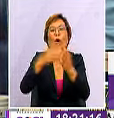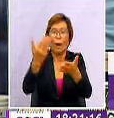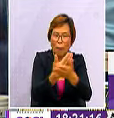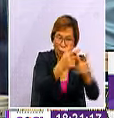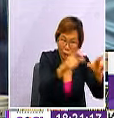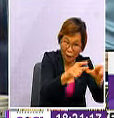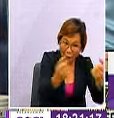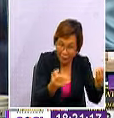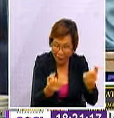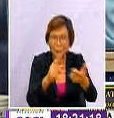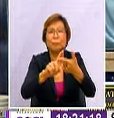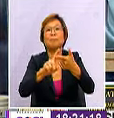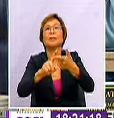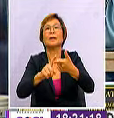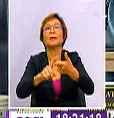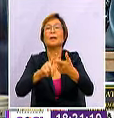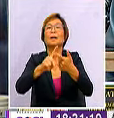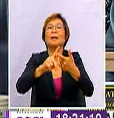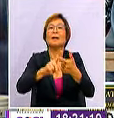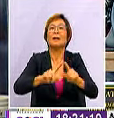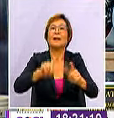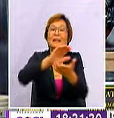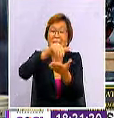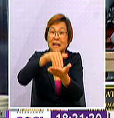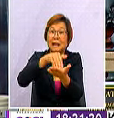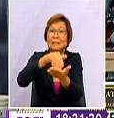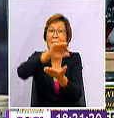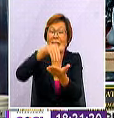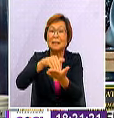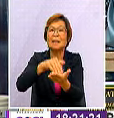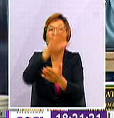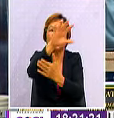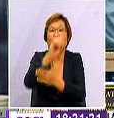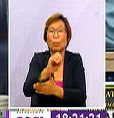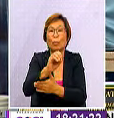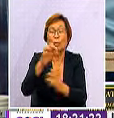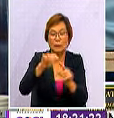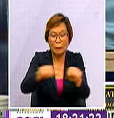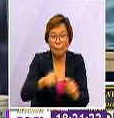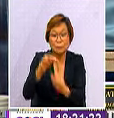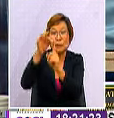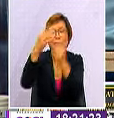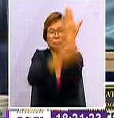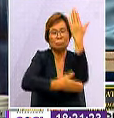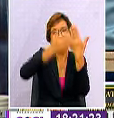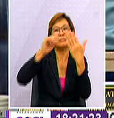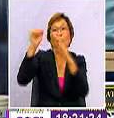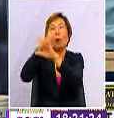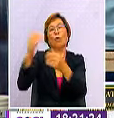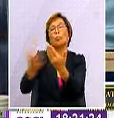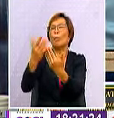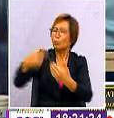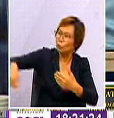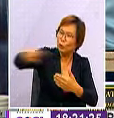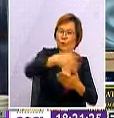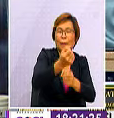pembaharuan lesen kenderaan bermotor. Kios akan diletakkan di 50 lokasi strategik di seluruh negara bagi memudahkan orang ramai